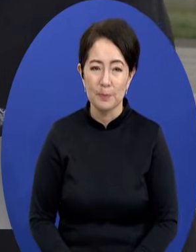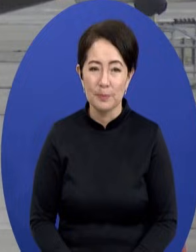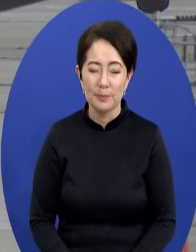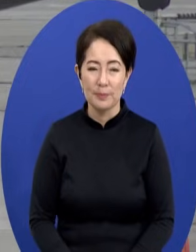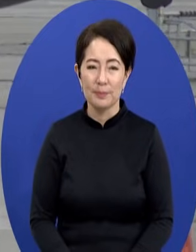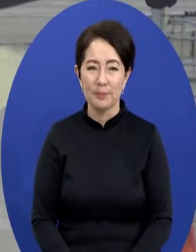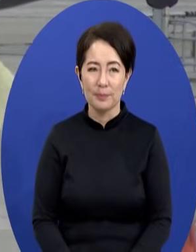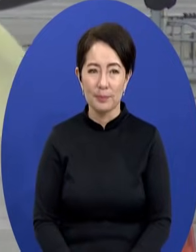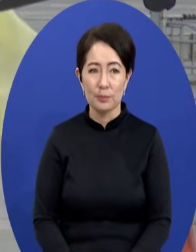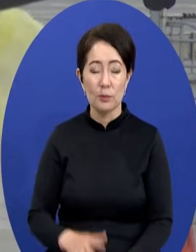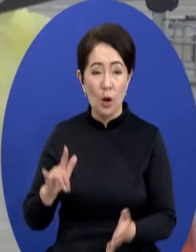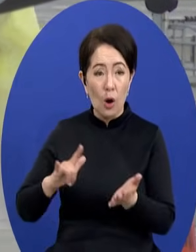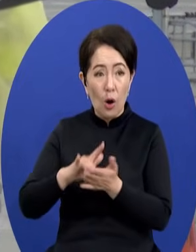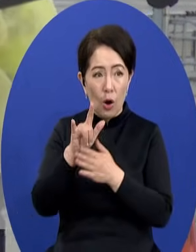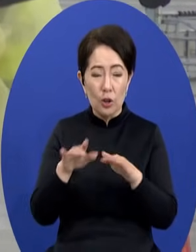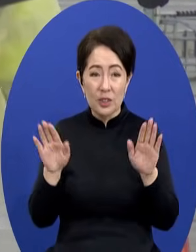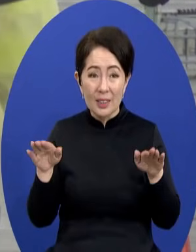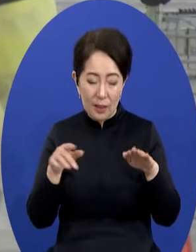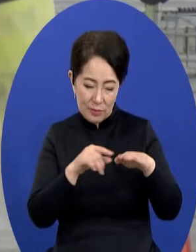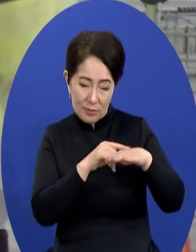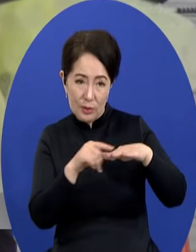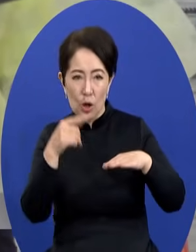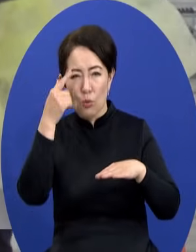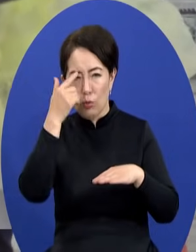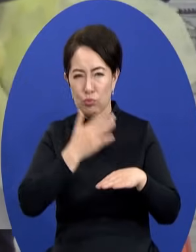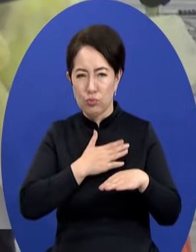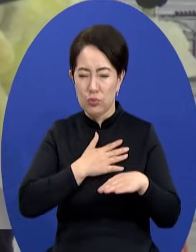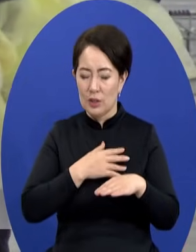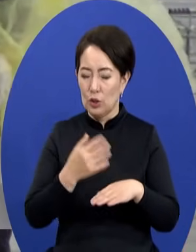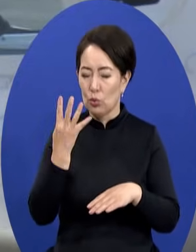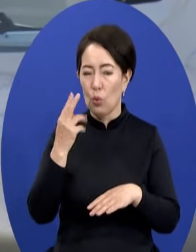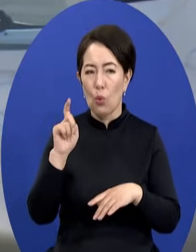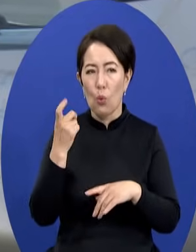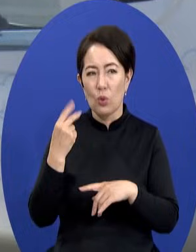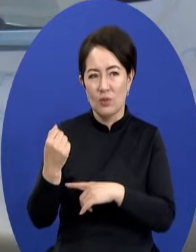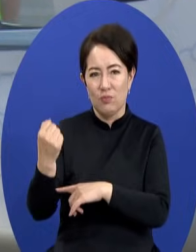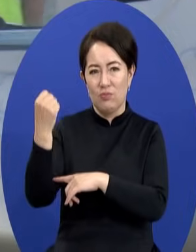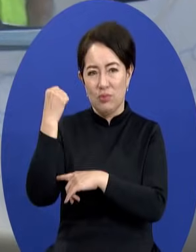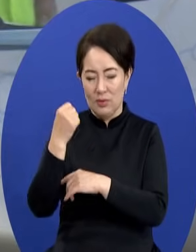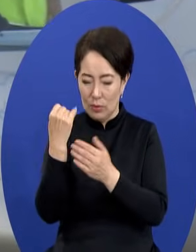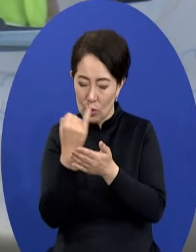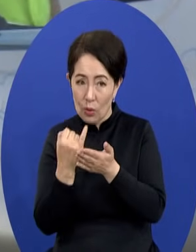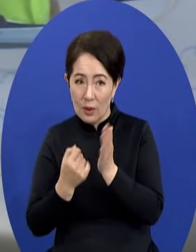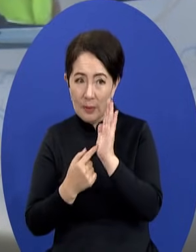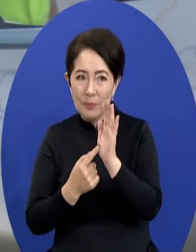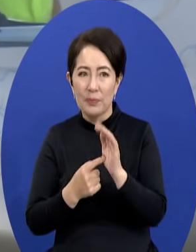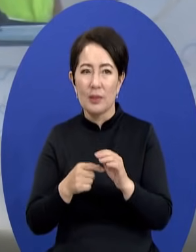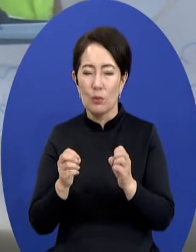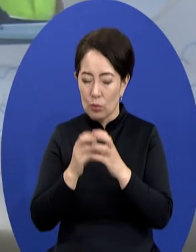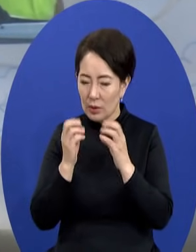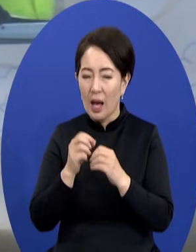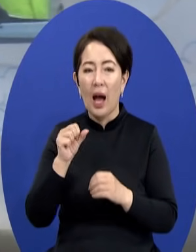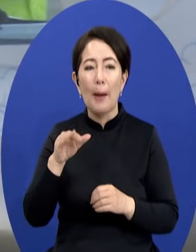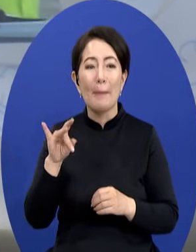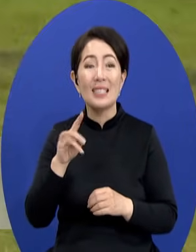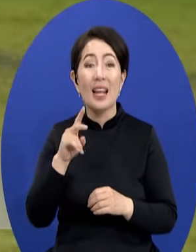аа. За онгоцны далавчин дээр монголчуудын бэлэгдэл болсон дөрвөн хүчтэн онцлон болгосон нь зураач, уран бүтээлч Амар